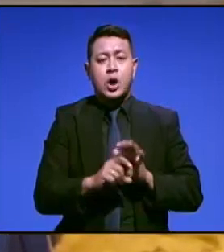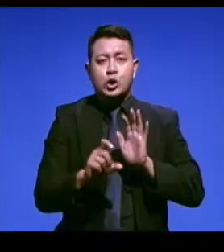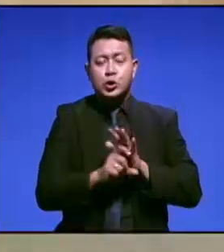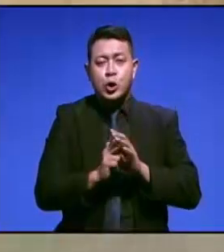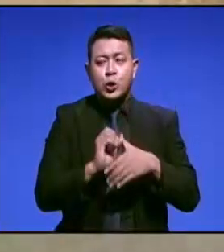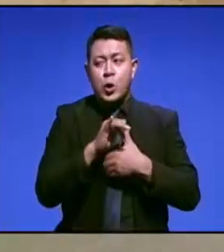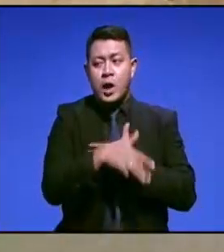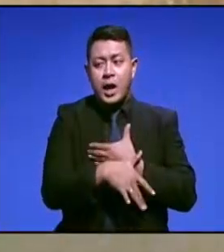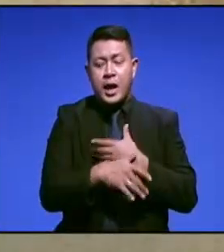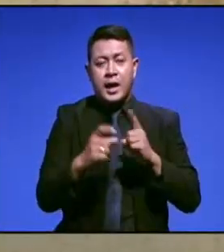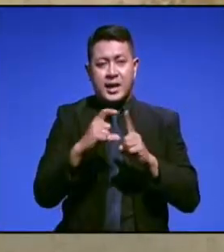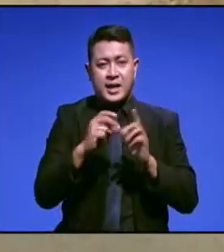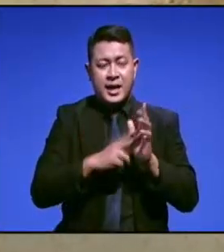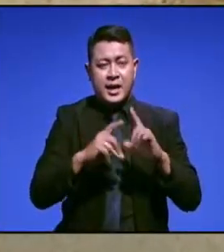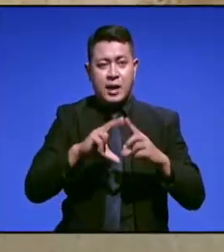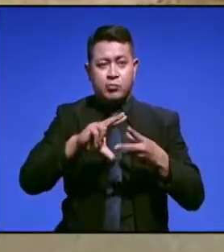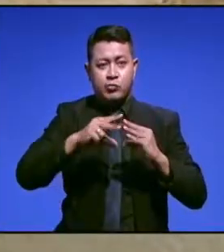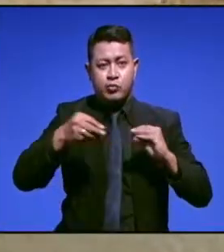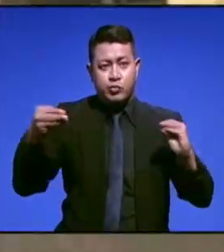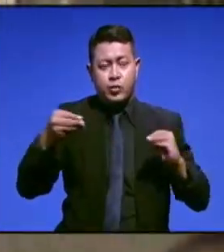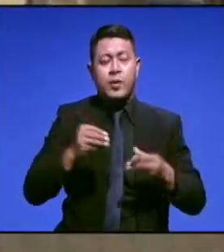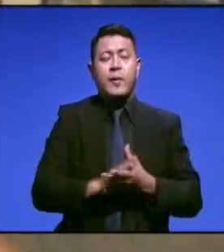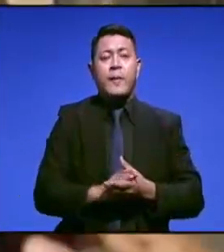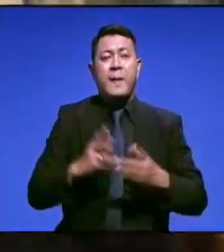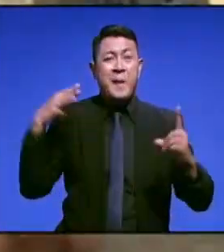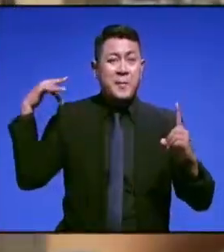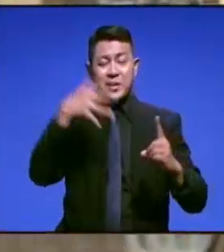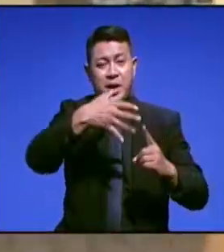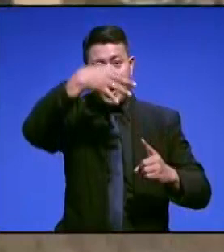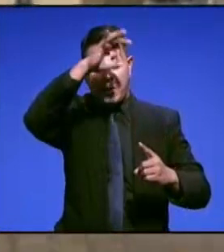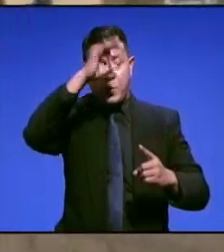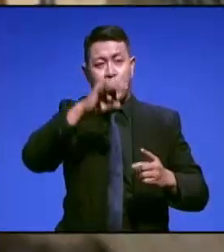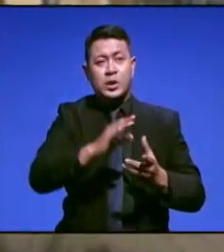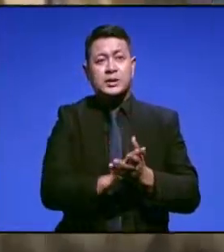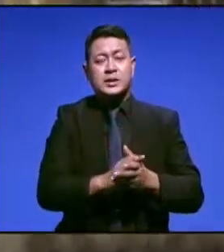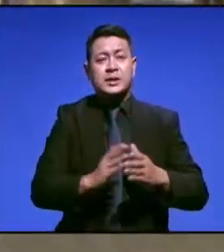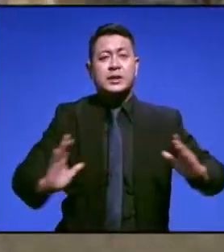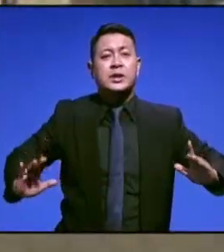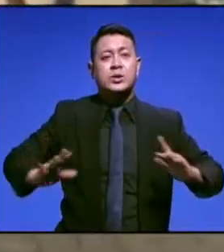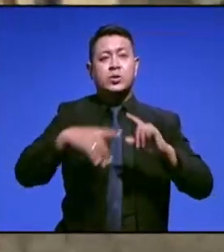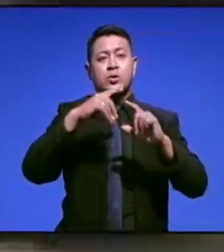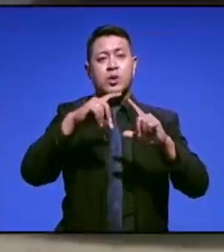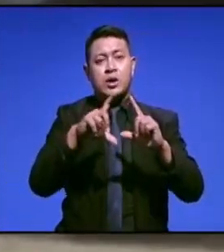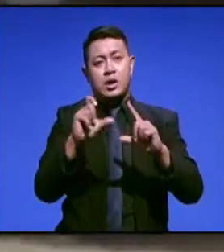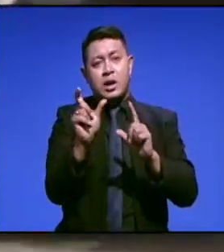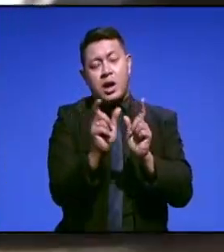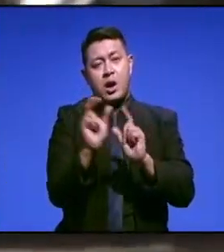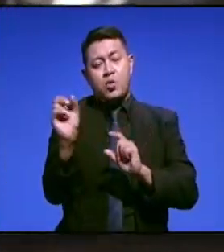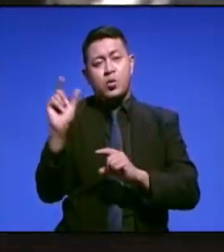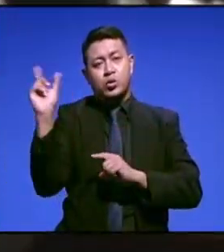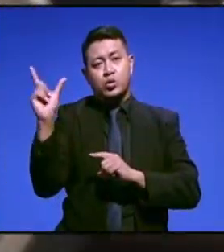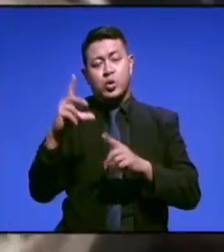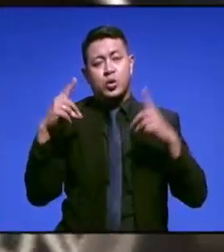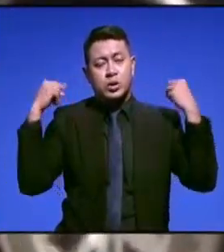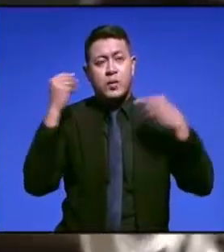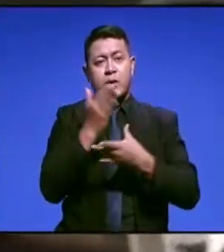sampel darah. Seperti diketahui, penyerangan terhadap polisi terjadi di lereng Gunung Lawu, Solo, Jawa Tengah. Saat